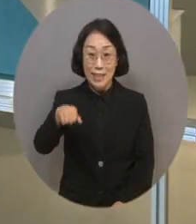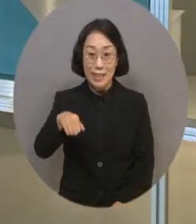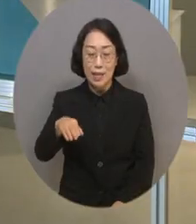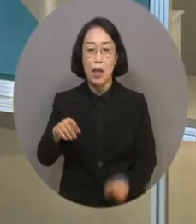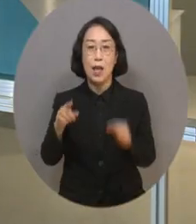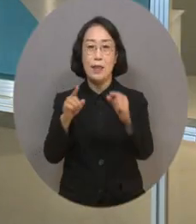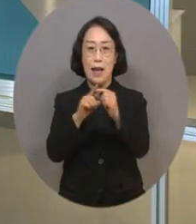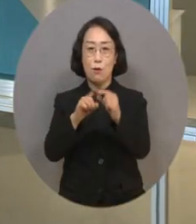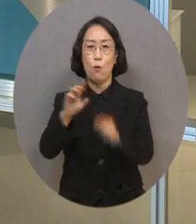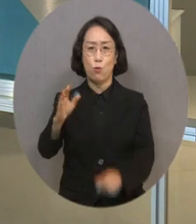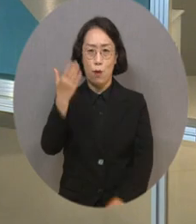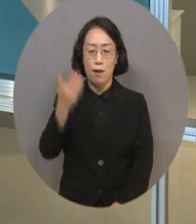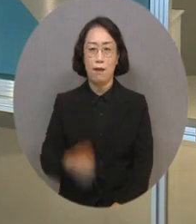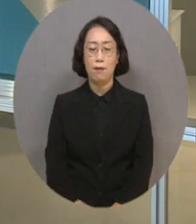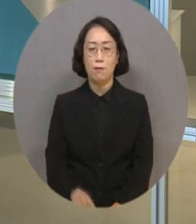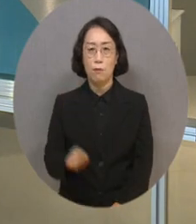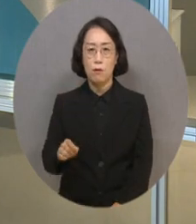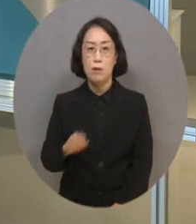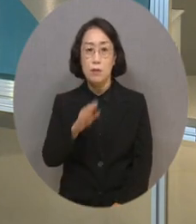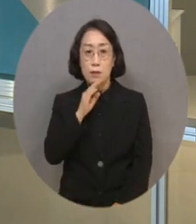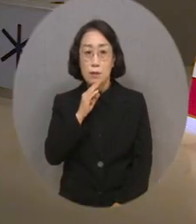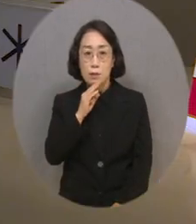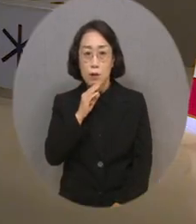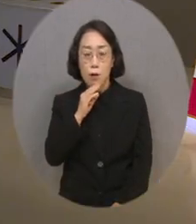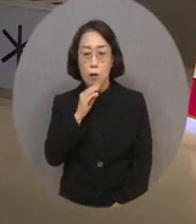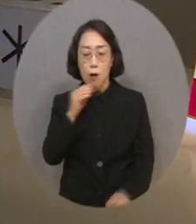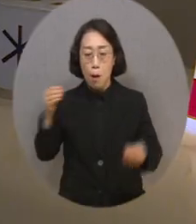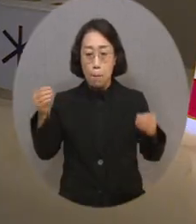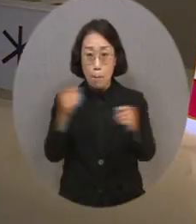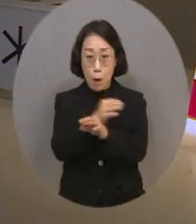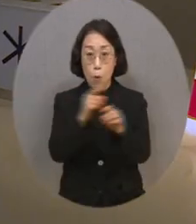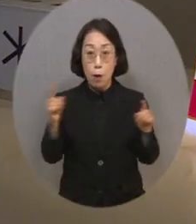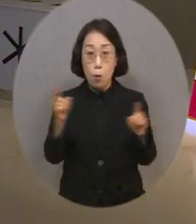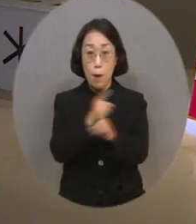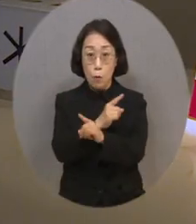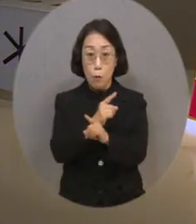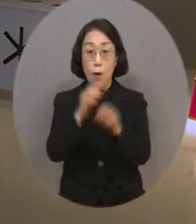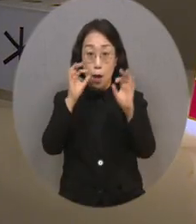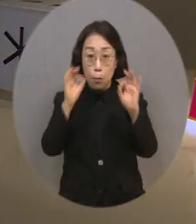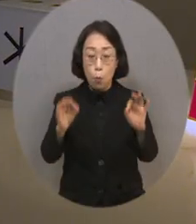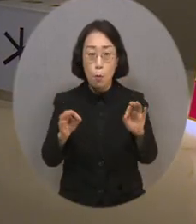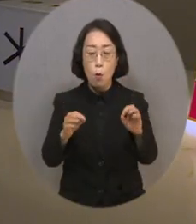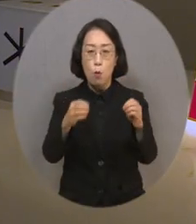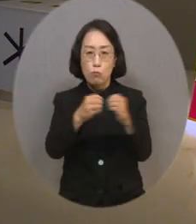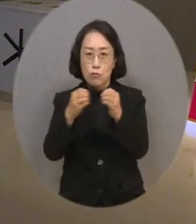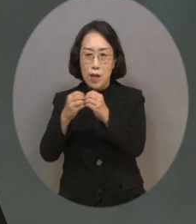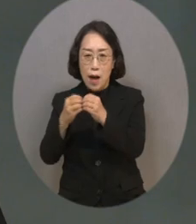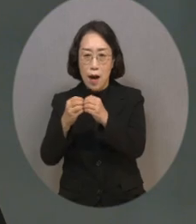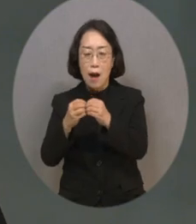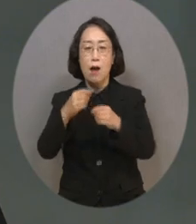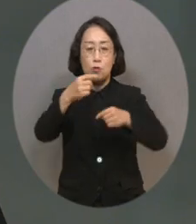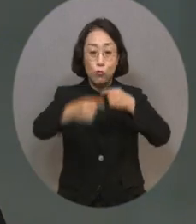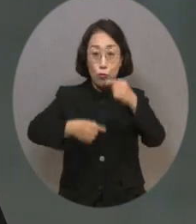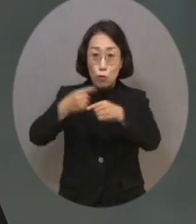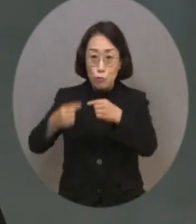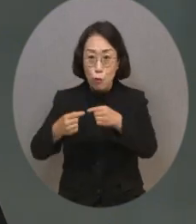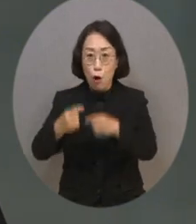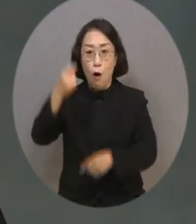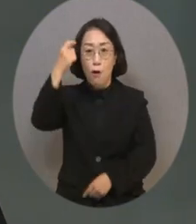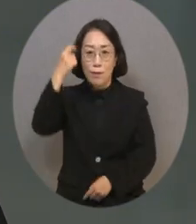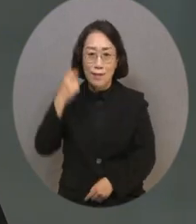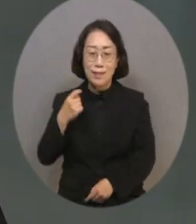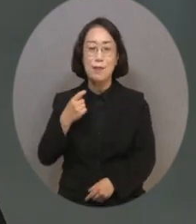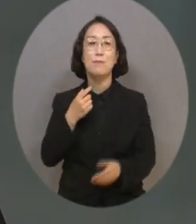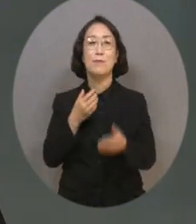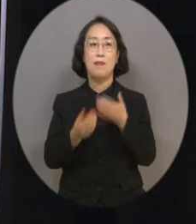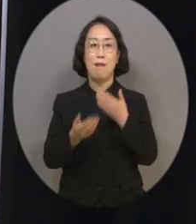관람객들은 직접 판넬을 자유롭게 움직이며 수어가 순서에 따라서 문장의 맥락이 확 바뀌게 되는 것을 느껴봅니다.